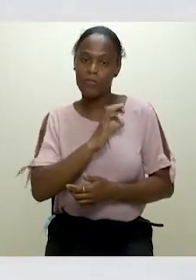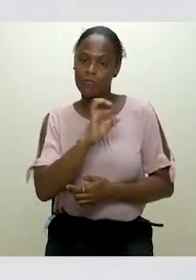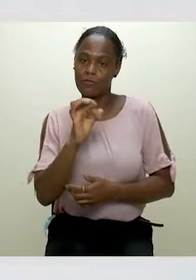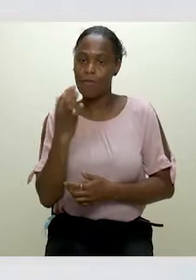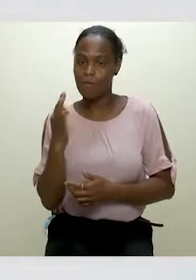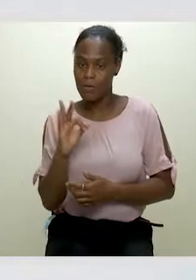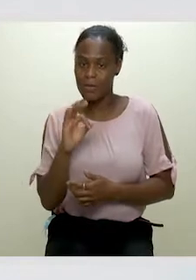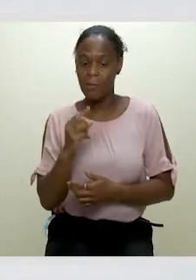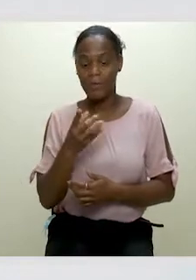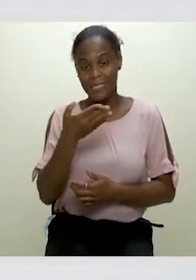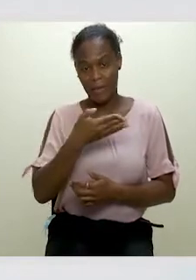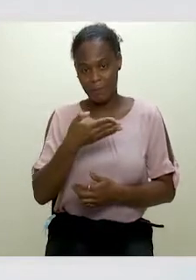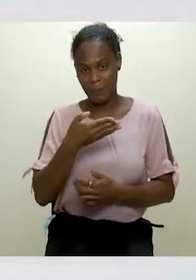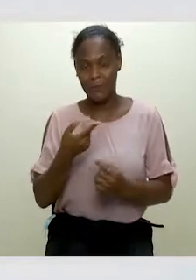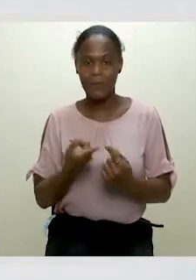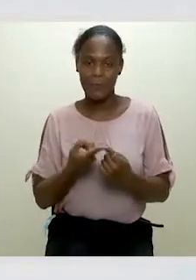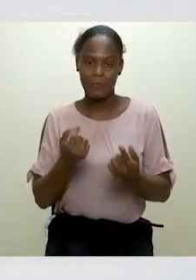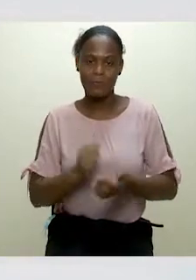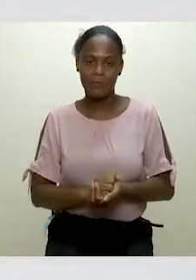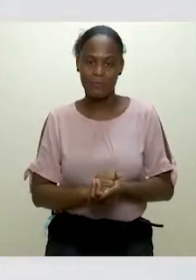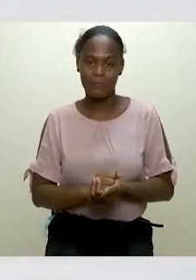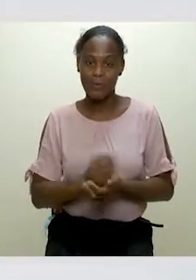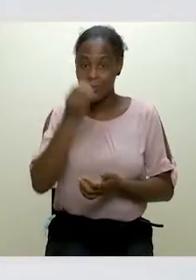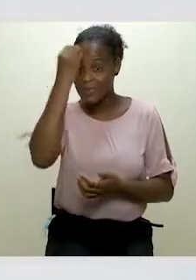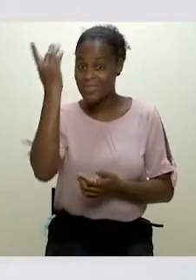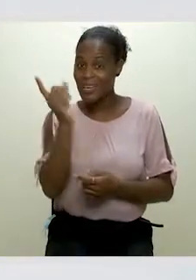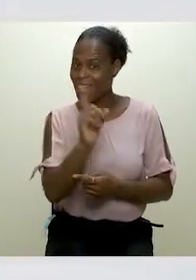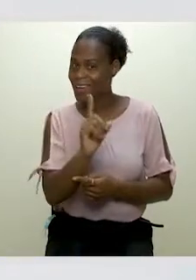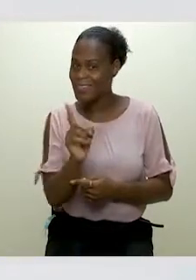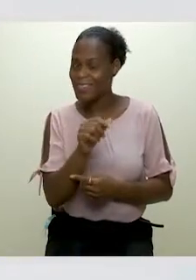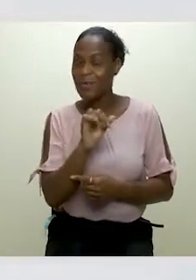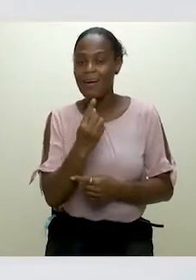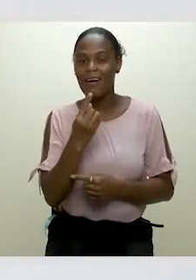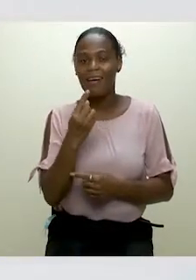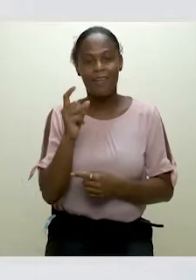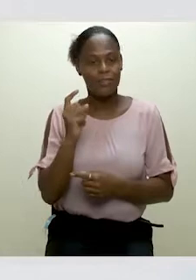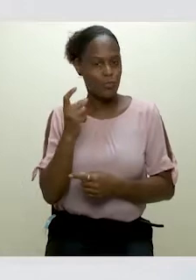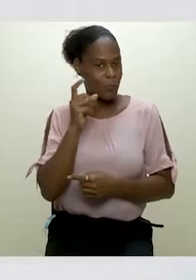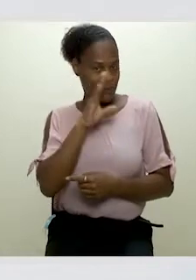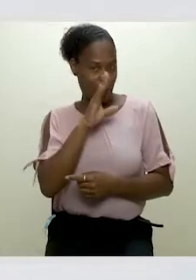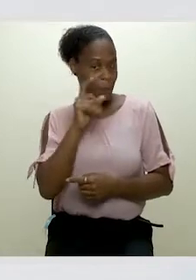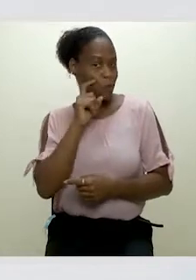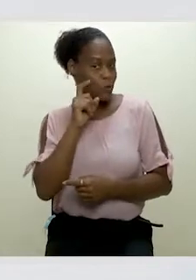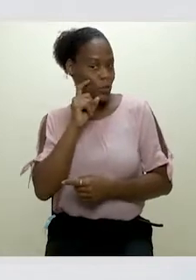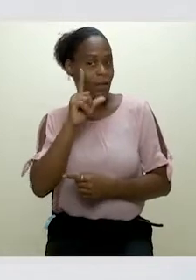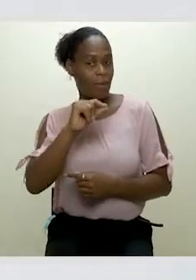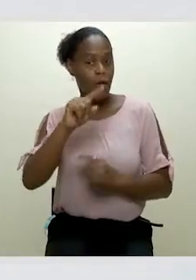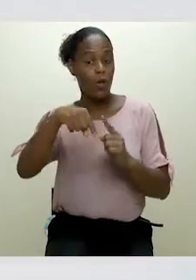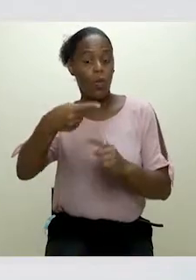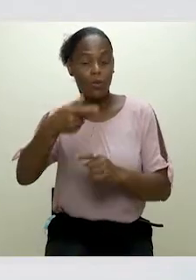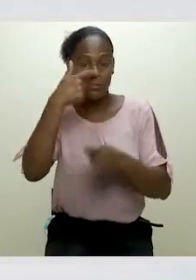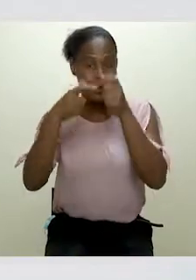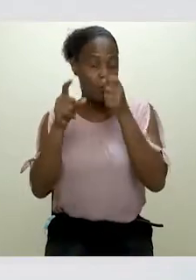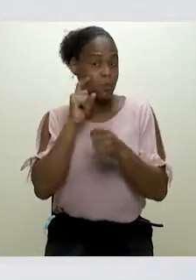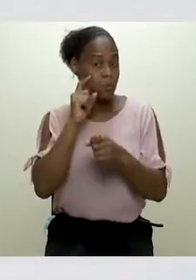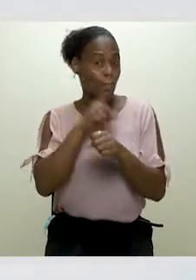la 7e année. N'oubliez pas que pour se protéger et protéger les autres du